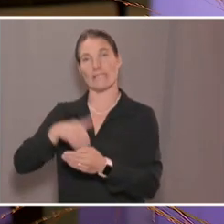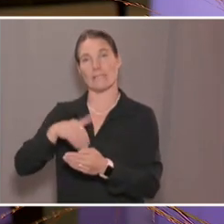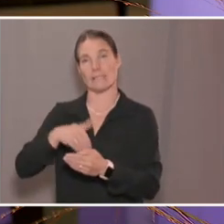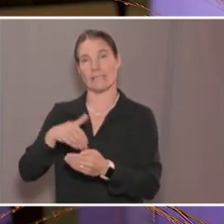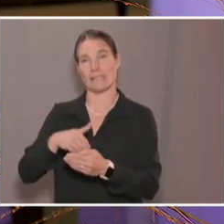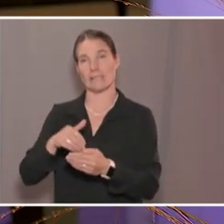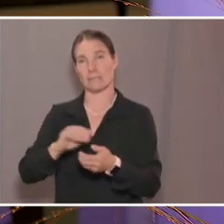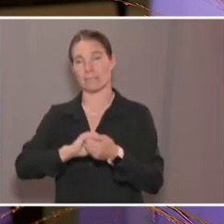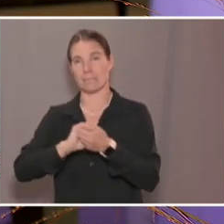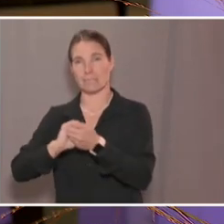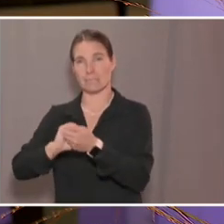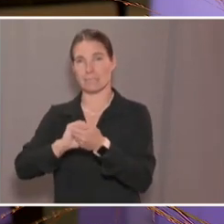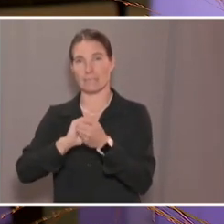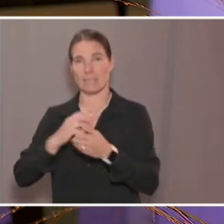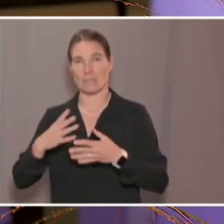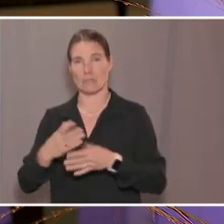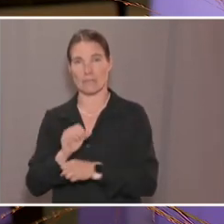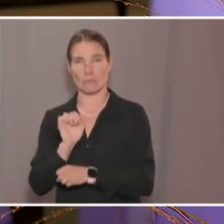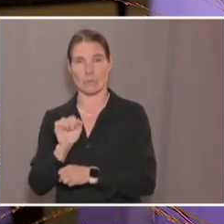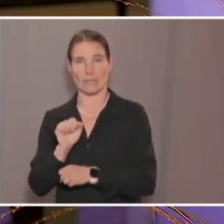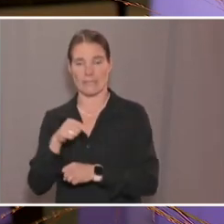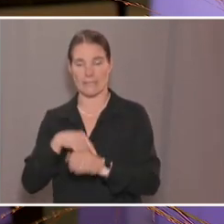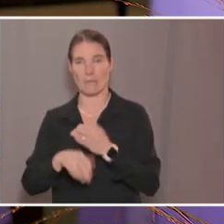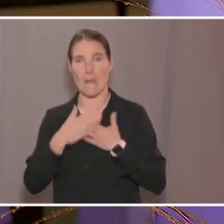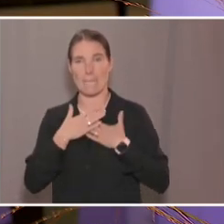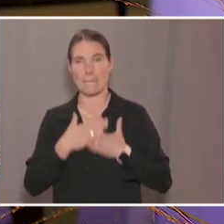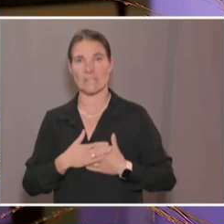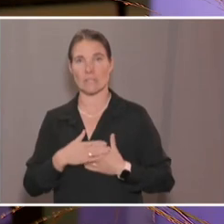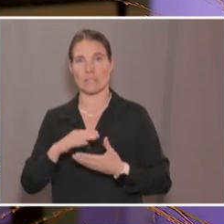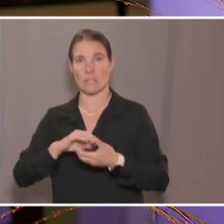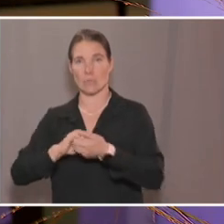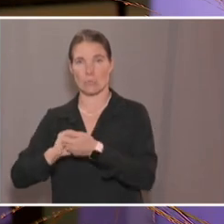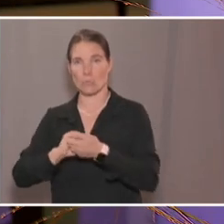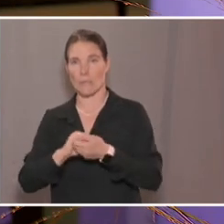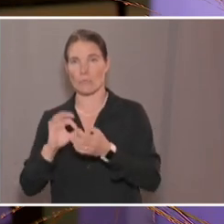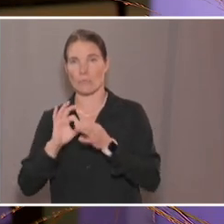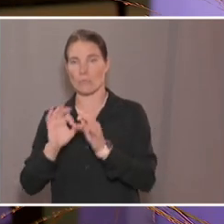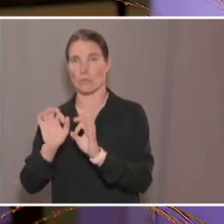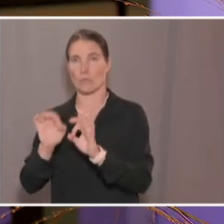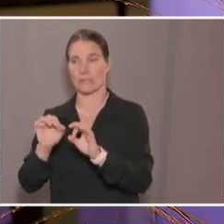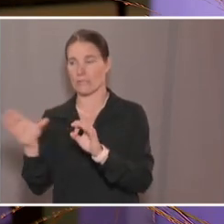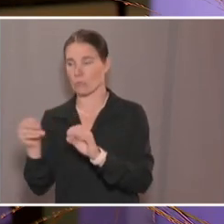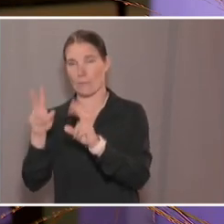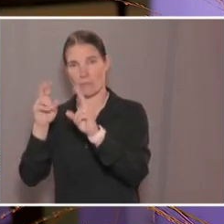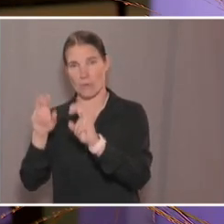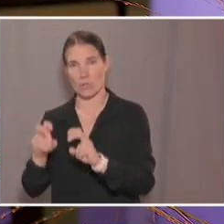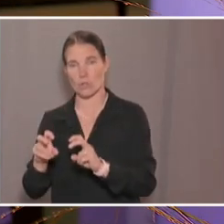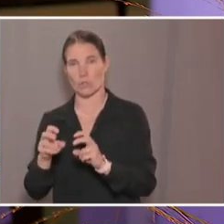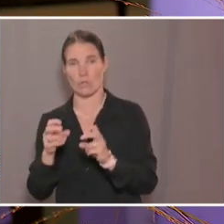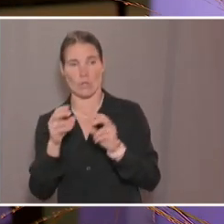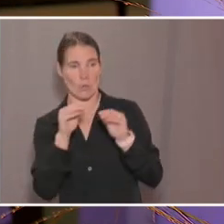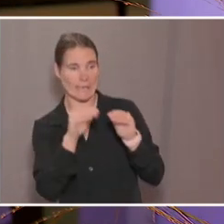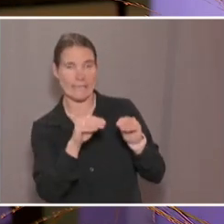Synergien noch einmal schaffen, indem wir Menschen zusammenbringen können, die auch miteinander forschen und lehren und in